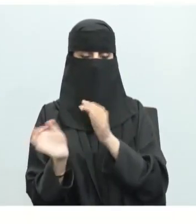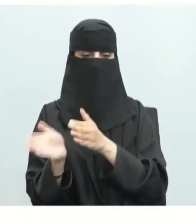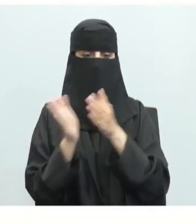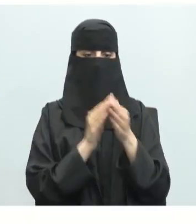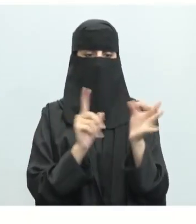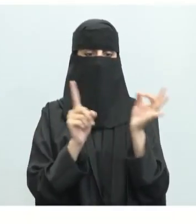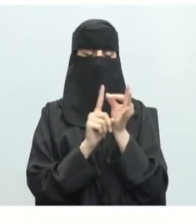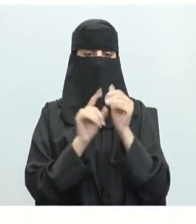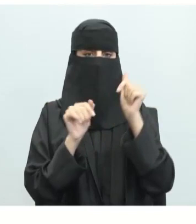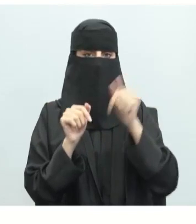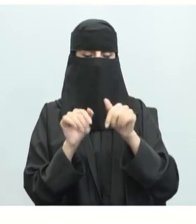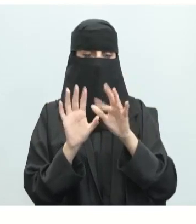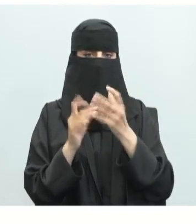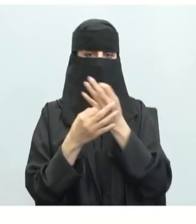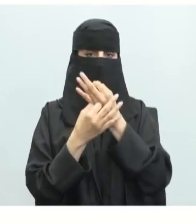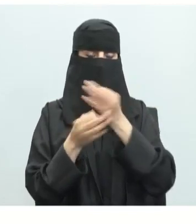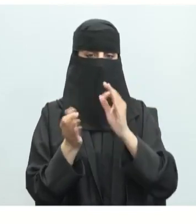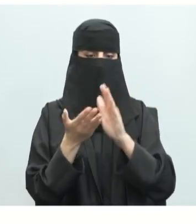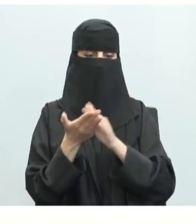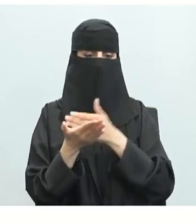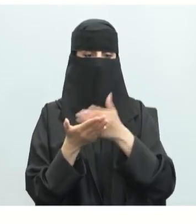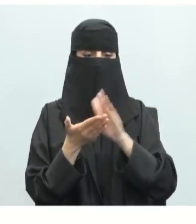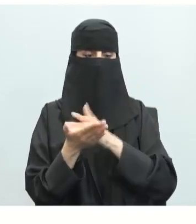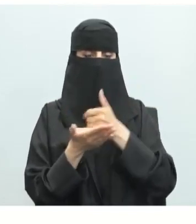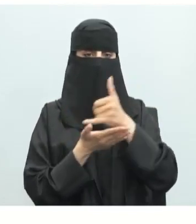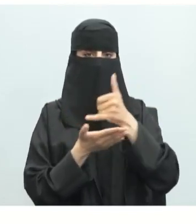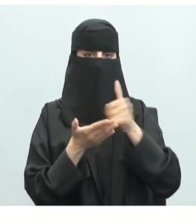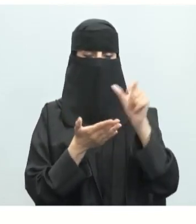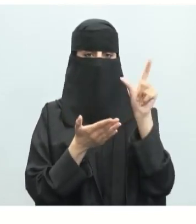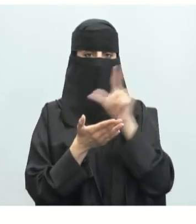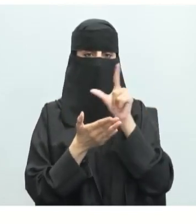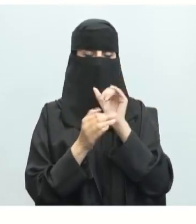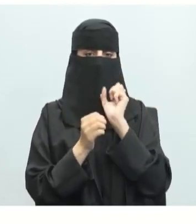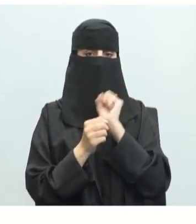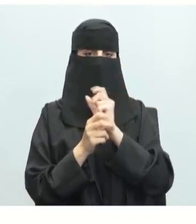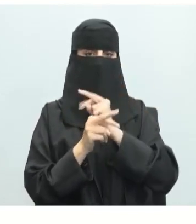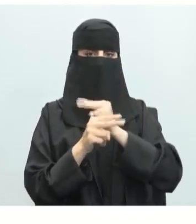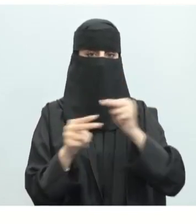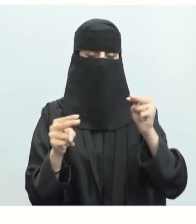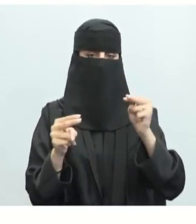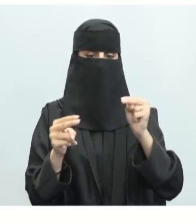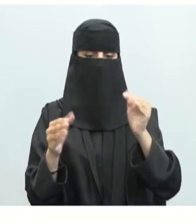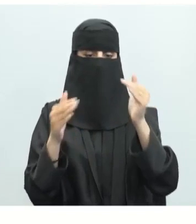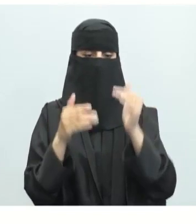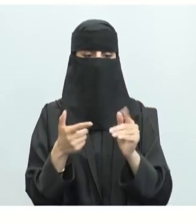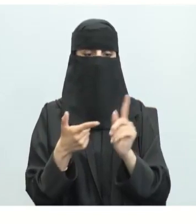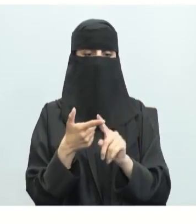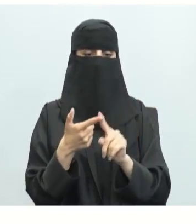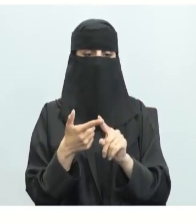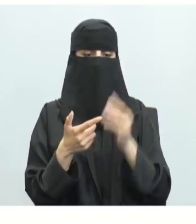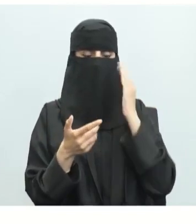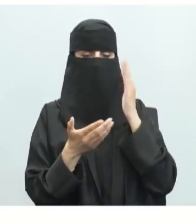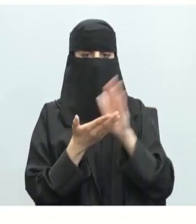نقول الأهداف التي سنحققها بحول الله وقوته من هذا الدرس أن يستذكر الطالب